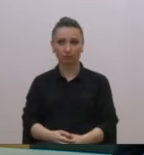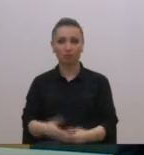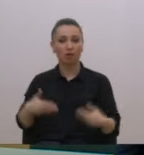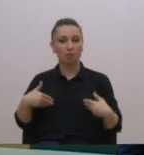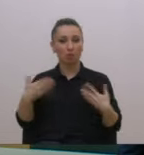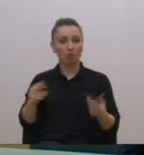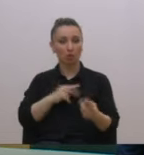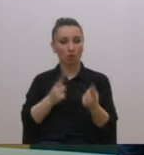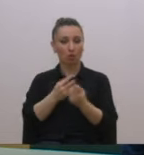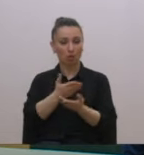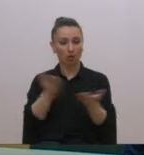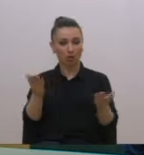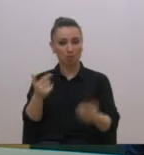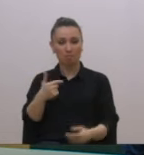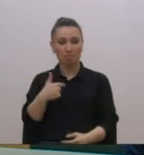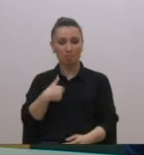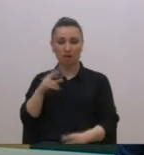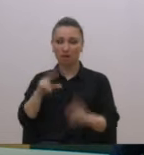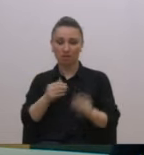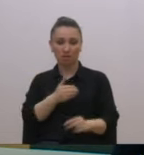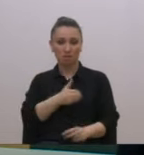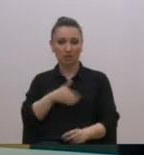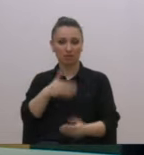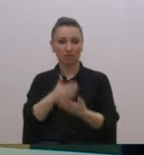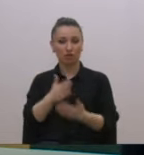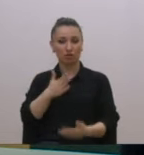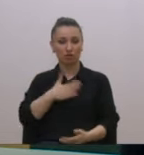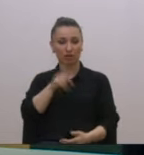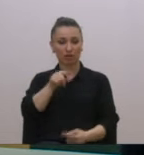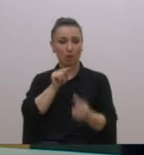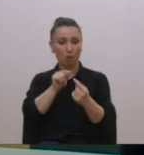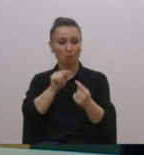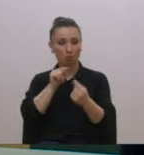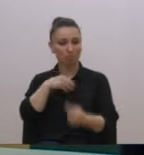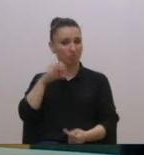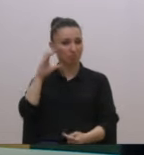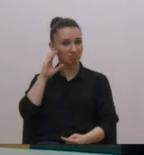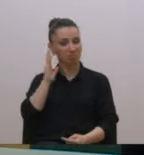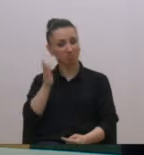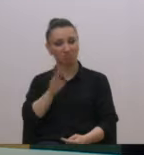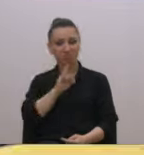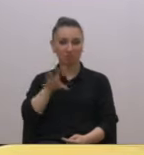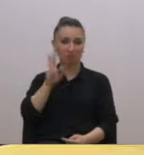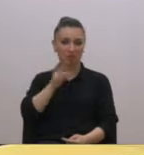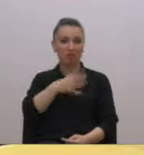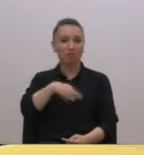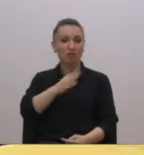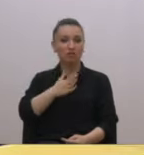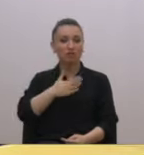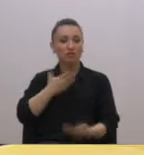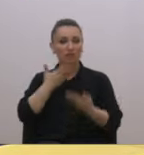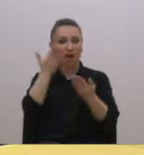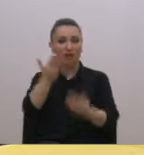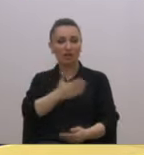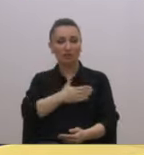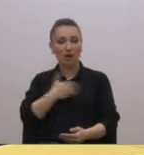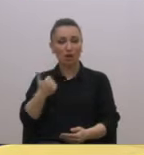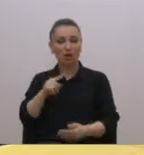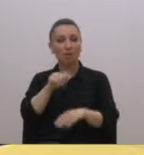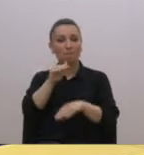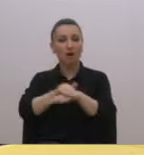მოგესალმებით კოლეგებო, მე რა თქმა უნდა არ მაქვს იმედი, რომ ჩვენი ოპონენტები მოისმენენ, იმიტომ რომ მათ არსურთ რაიმე წაიკითხონ, არგუმენტი